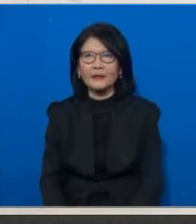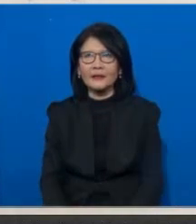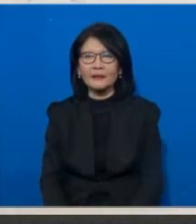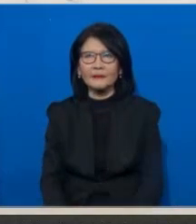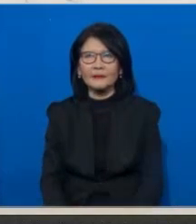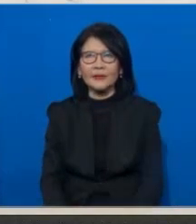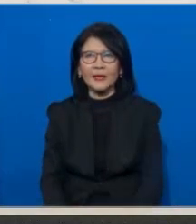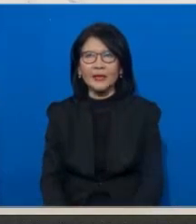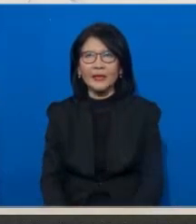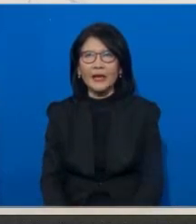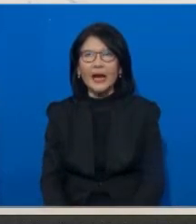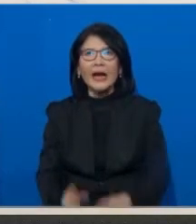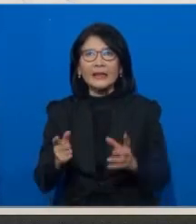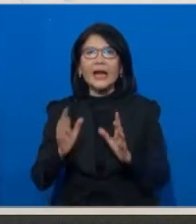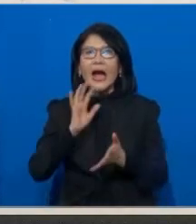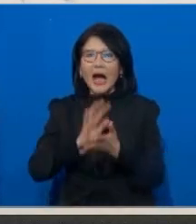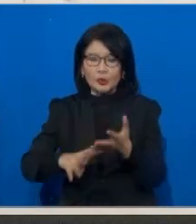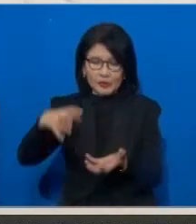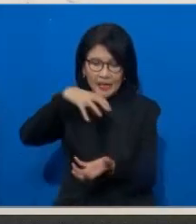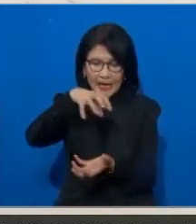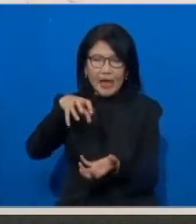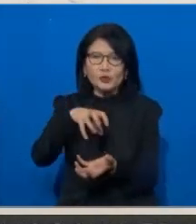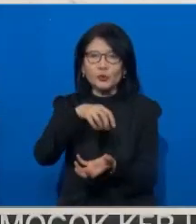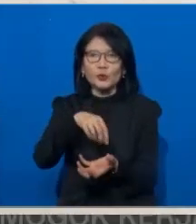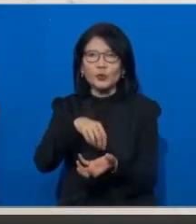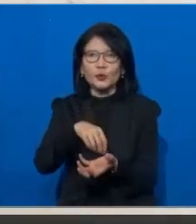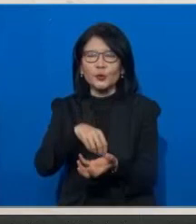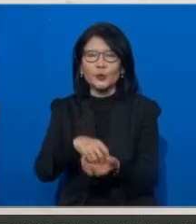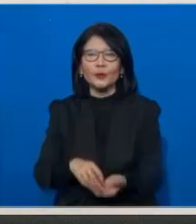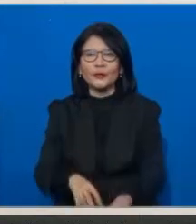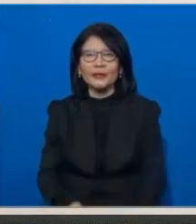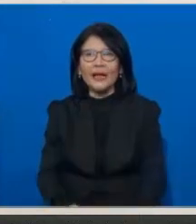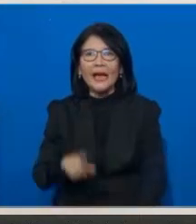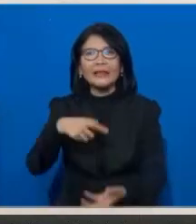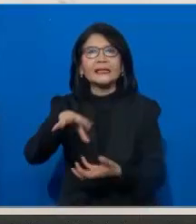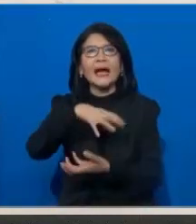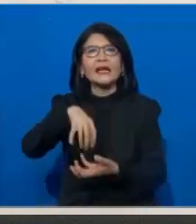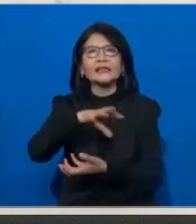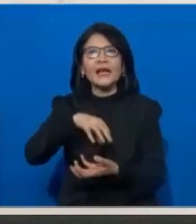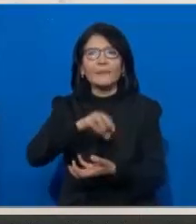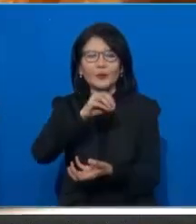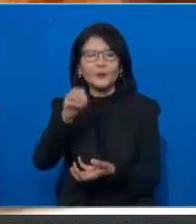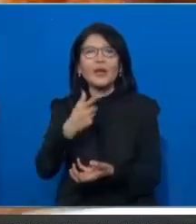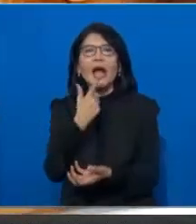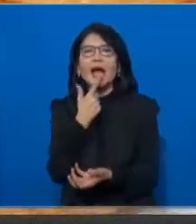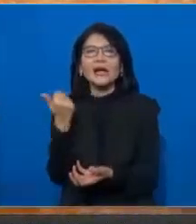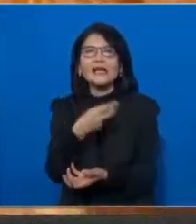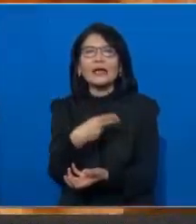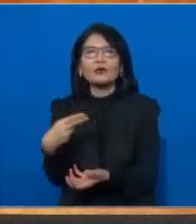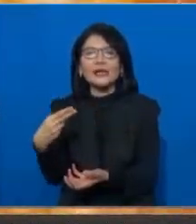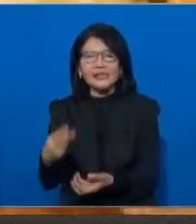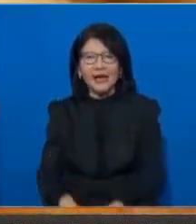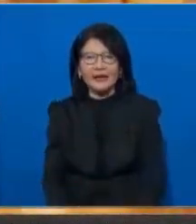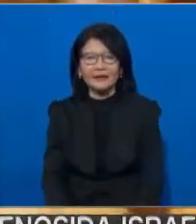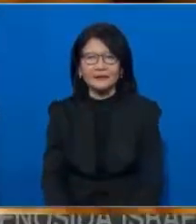bawa toppingnya dari Cina tuh nggak akan masuk sama lidah kita, jadinya dibawa di mix gitu ya, dengan topping di Indonesia banget. Selain topping